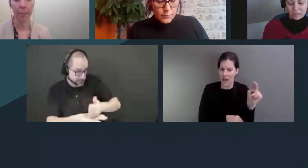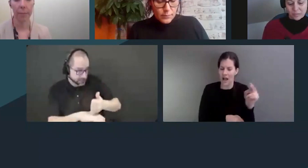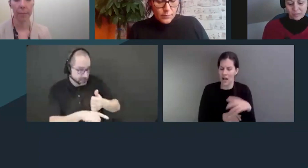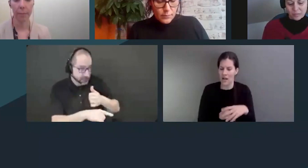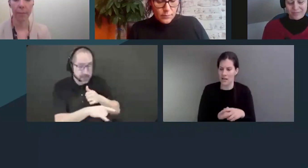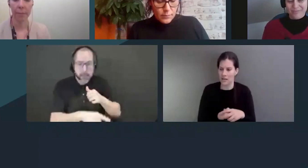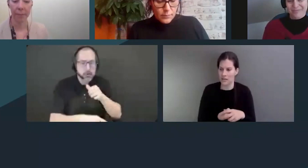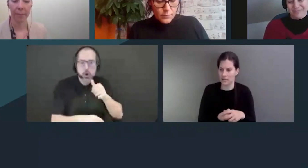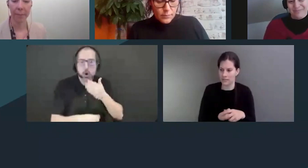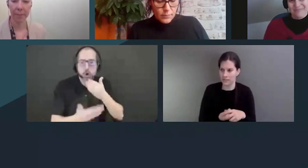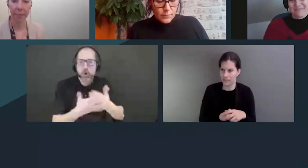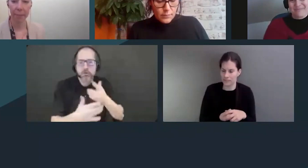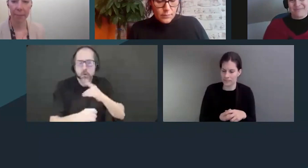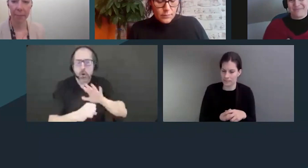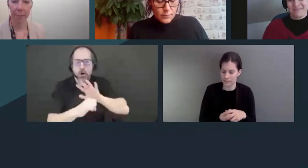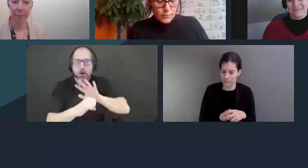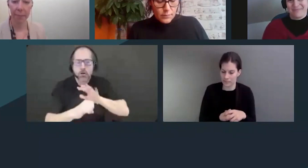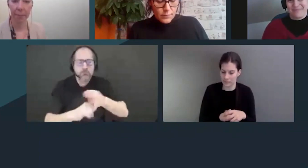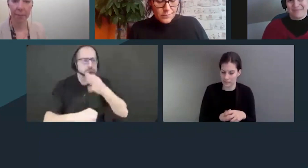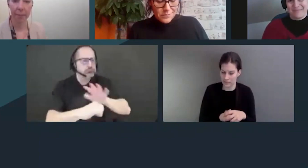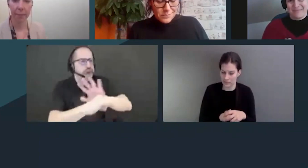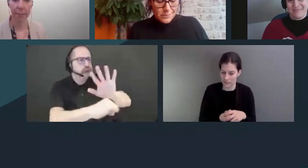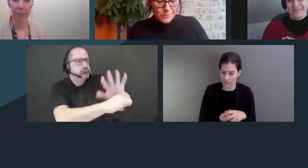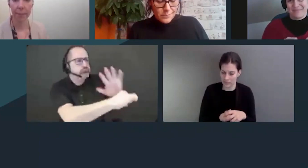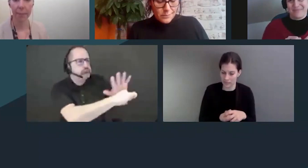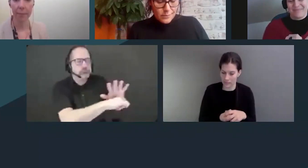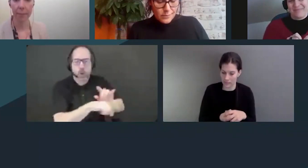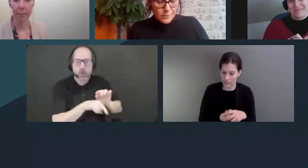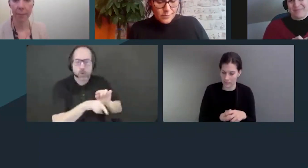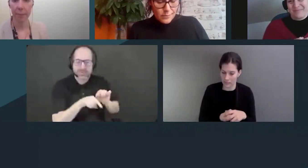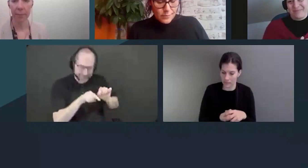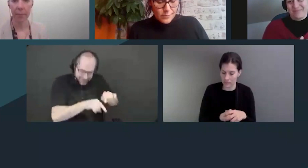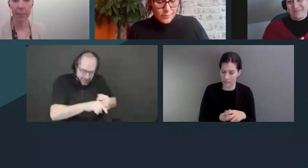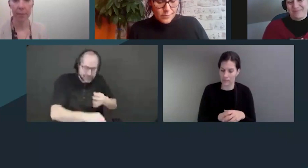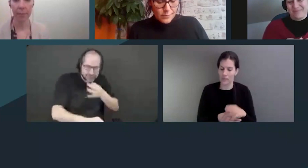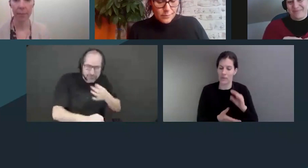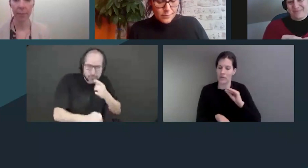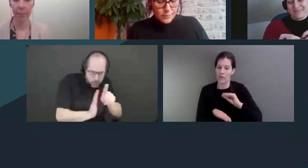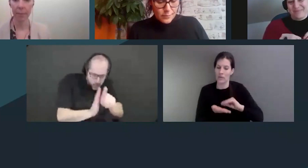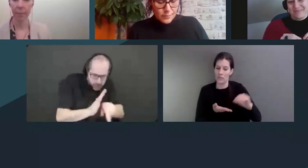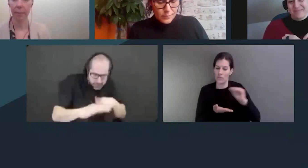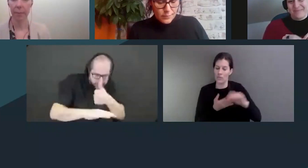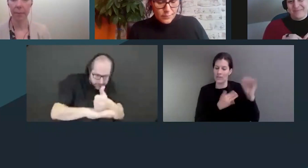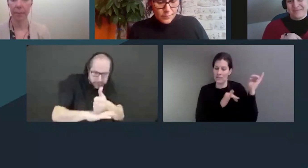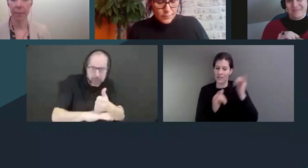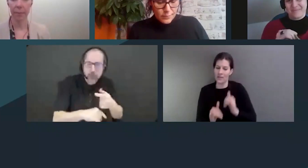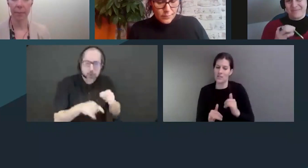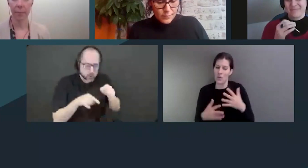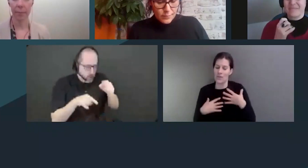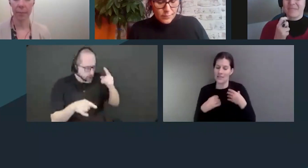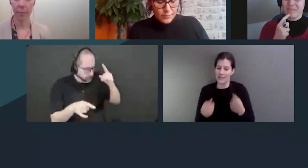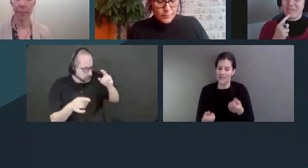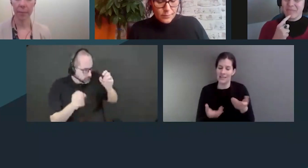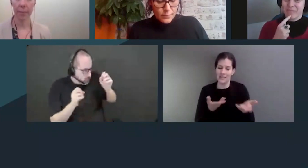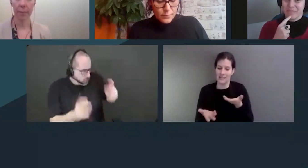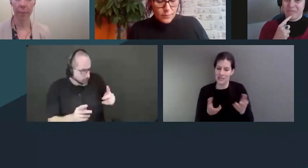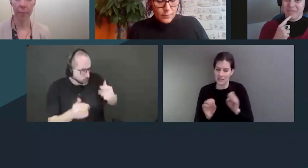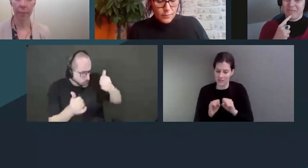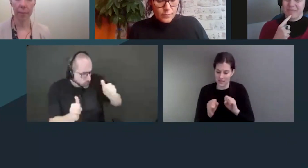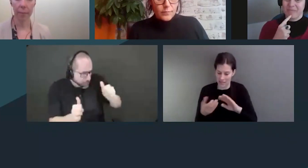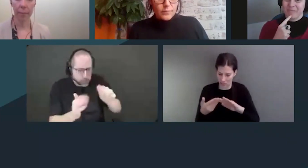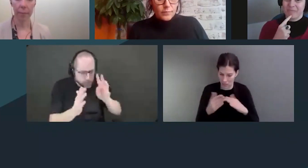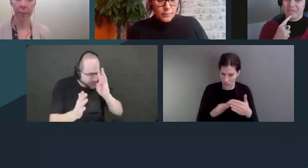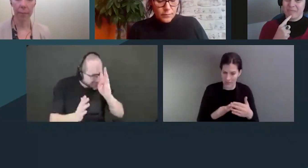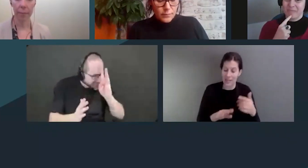alors essayons en Nouvelle-Écosse d'élaborer un document de politique sur